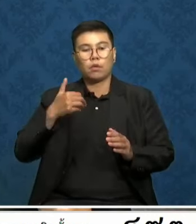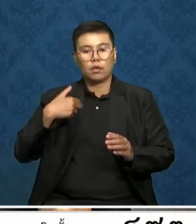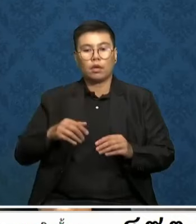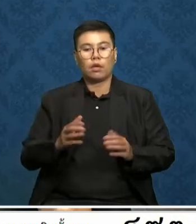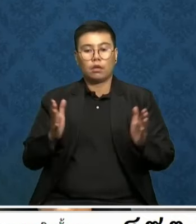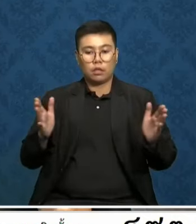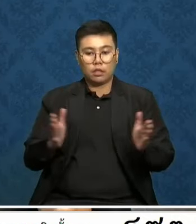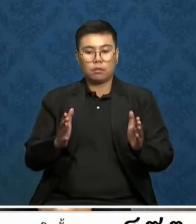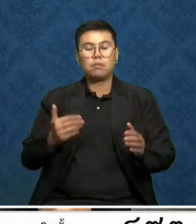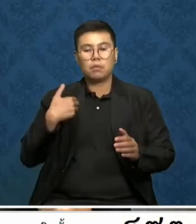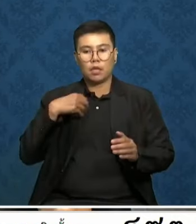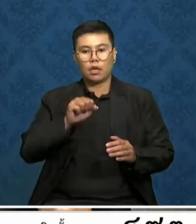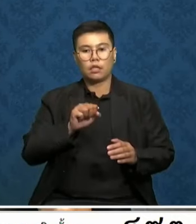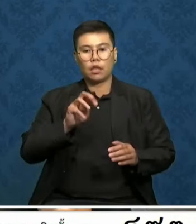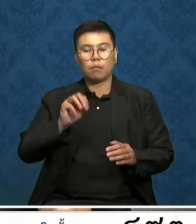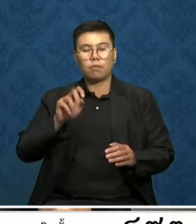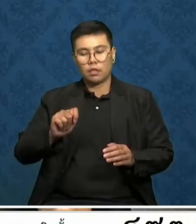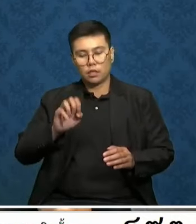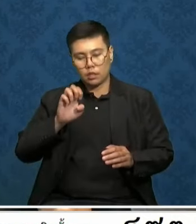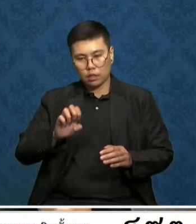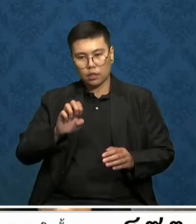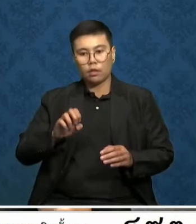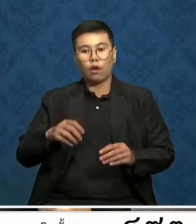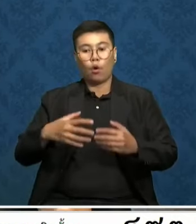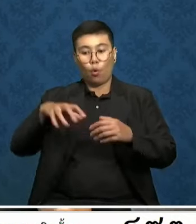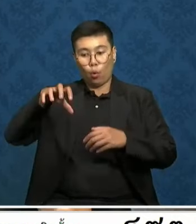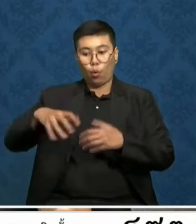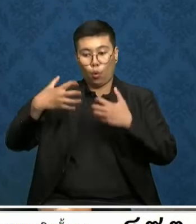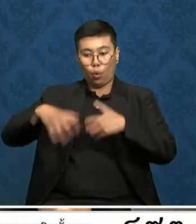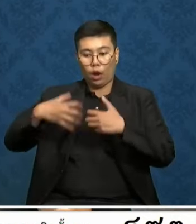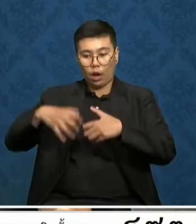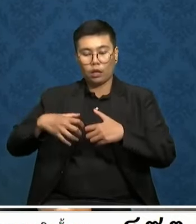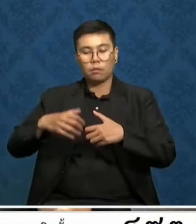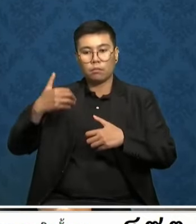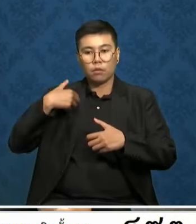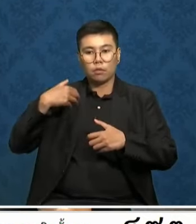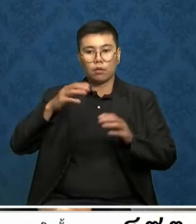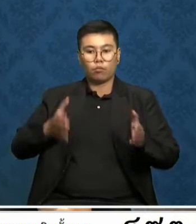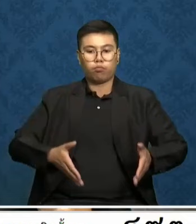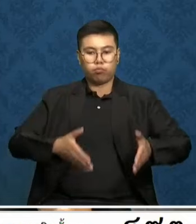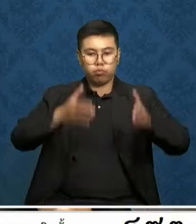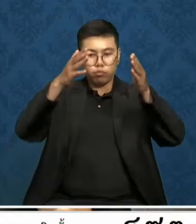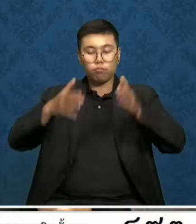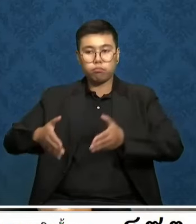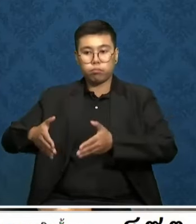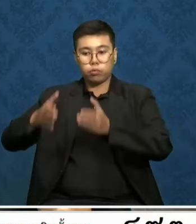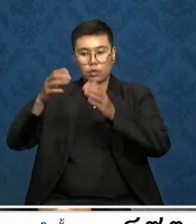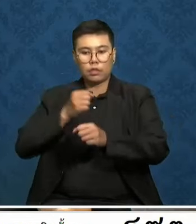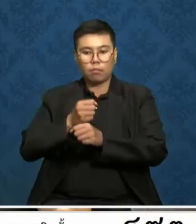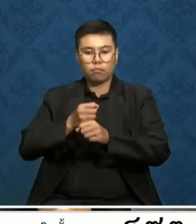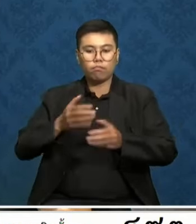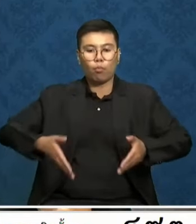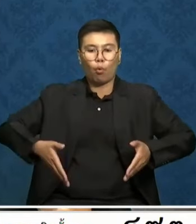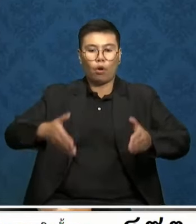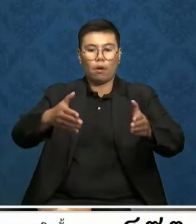น้อยใหญ่ครับเป็นโรงงานอุตสาหกรรมขนาดย่อมเป็นตึกแถวครับบางครั้งครับทำกันเป็นซอยครับบ้